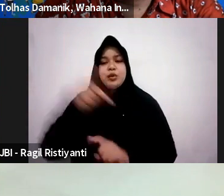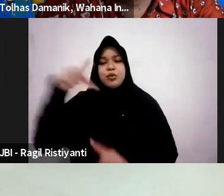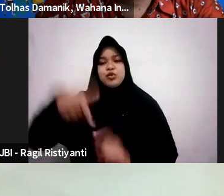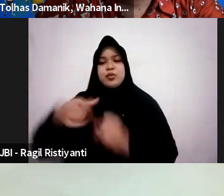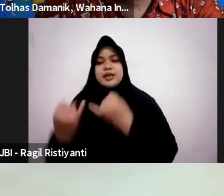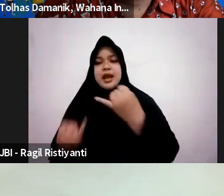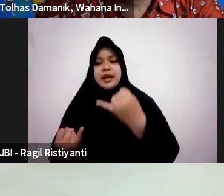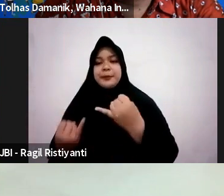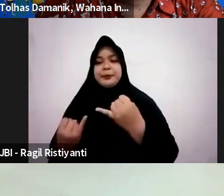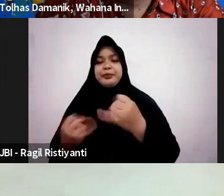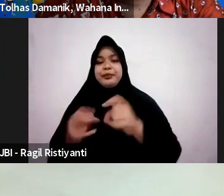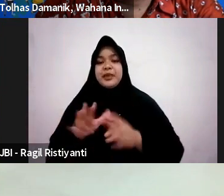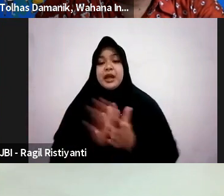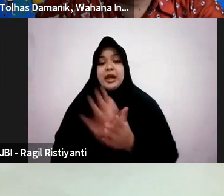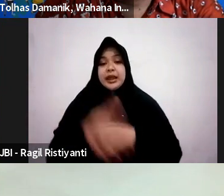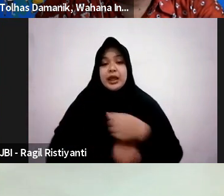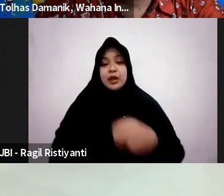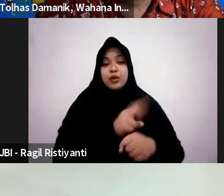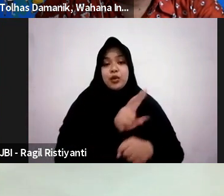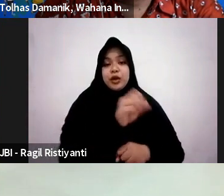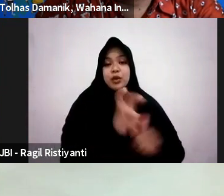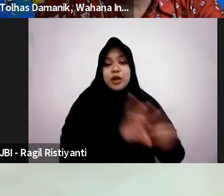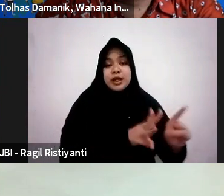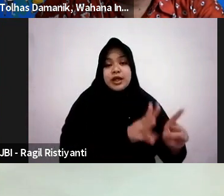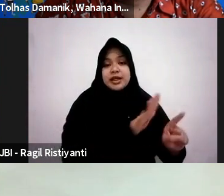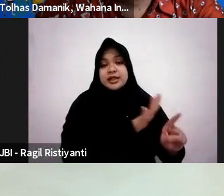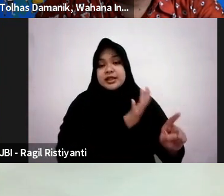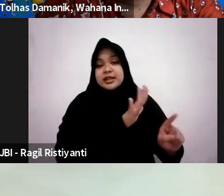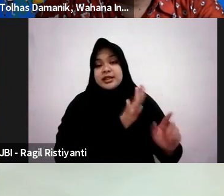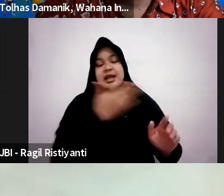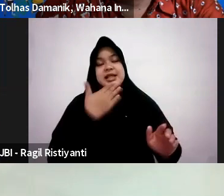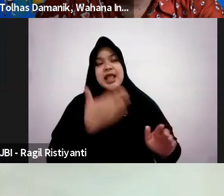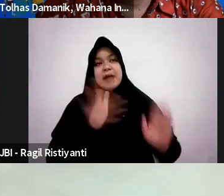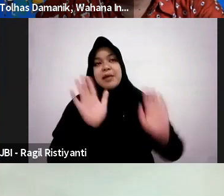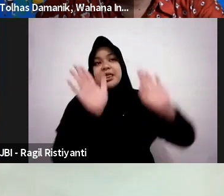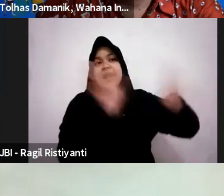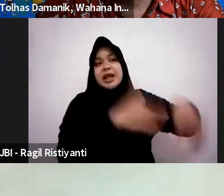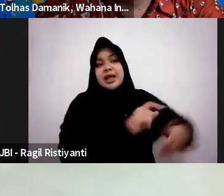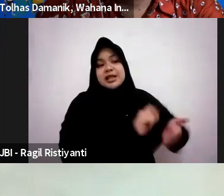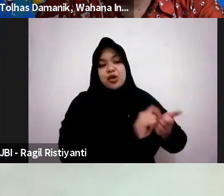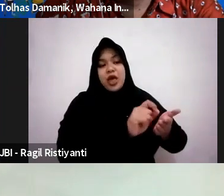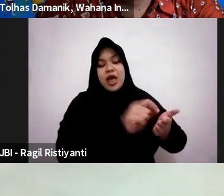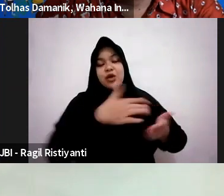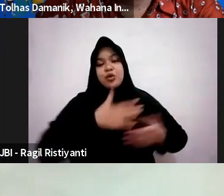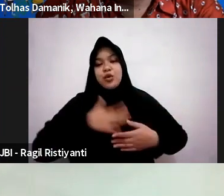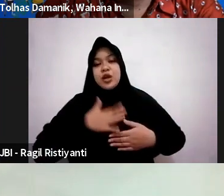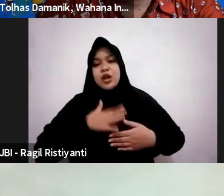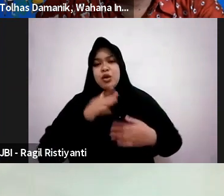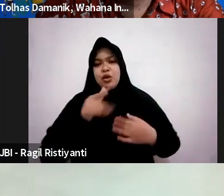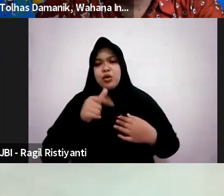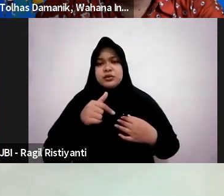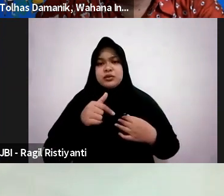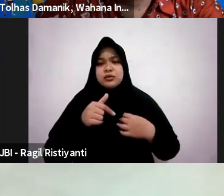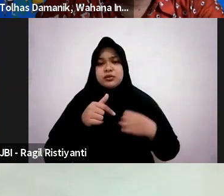Ketika saya bikin film judulnya tuh Selamat tinggal sekolahku tentang anak yang tadi itu yang dicabut sama orang tuanya akan nontonnya bilango anak